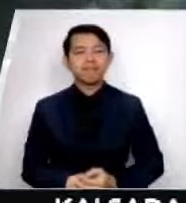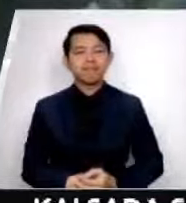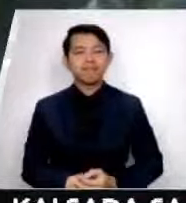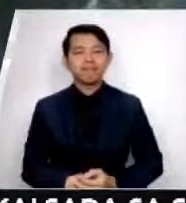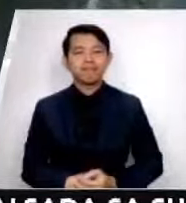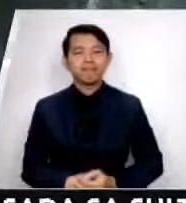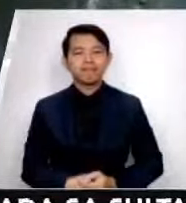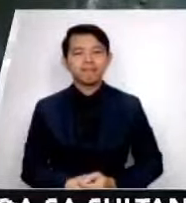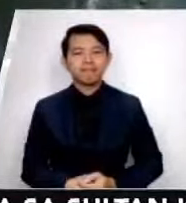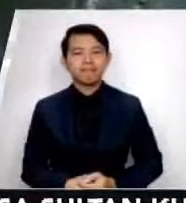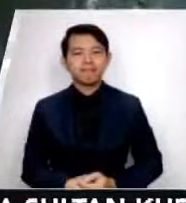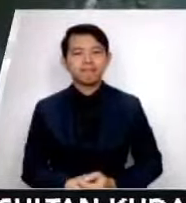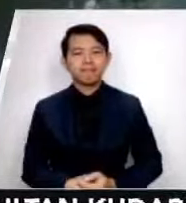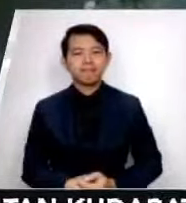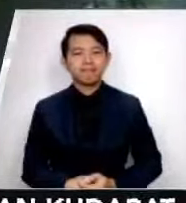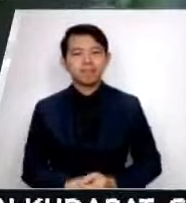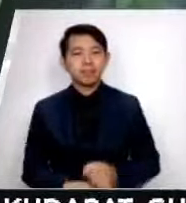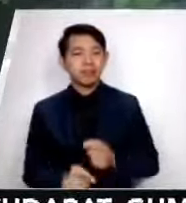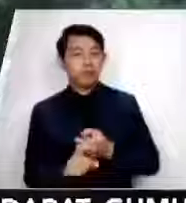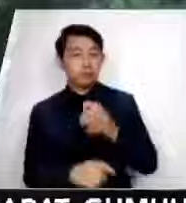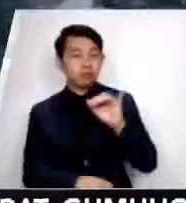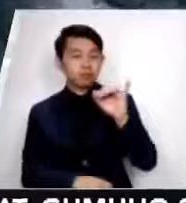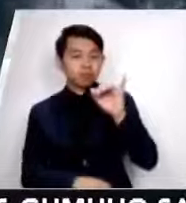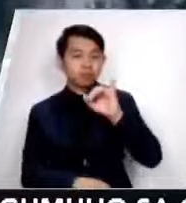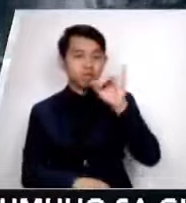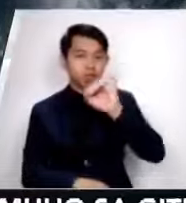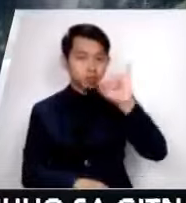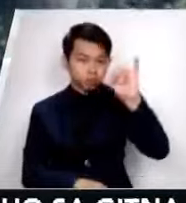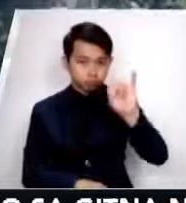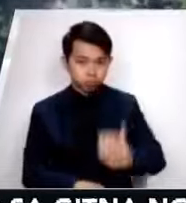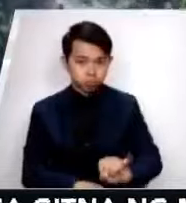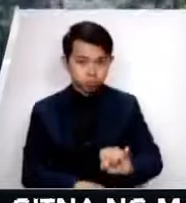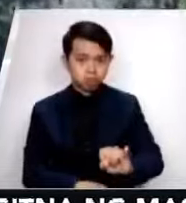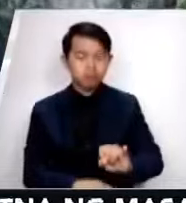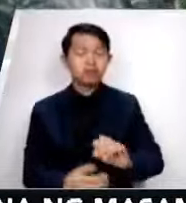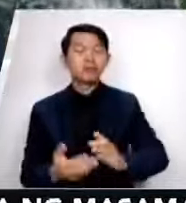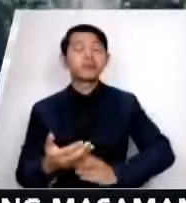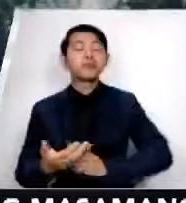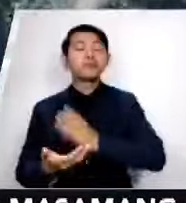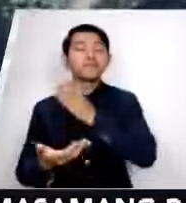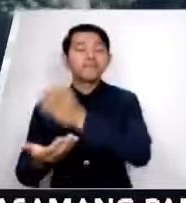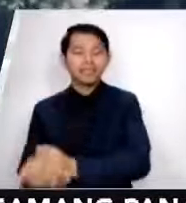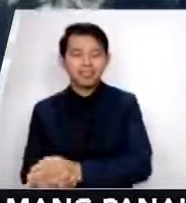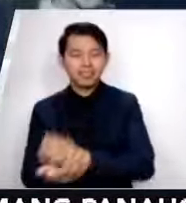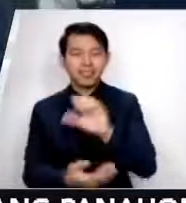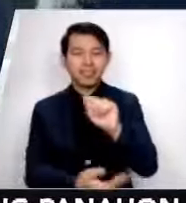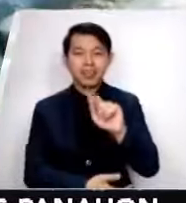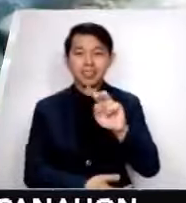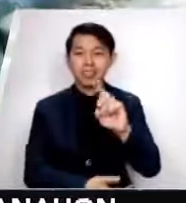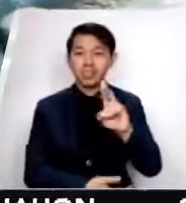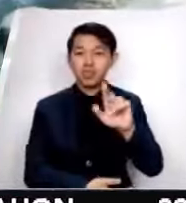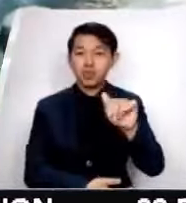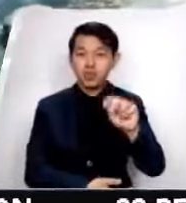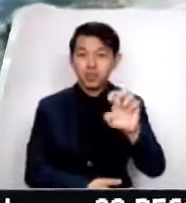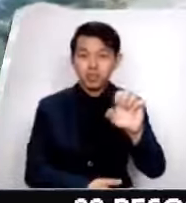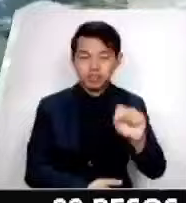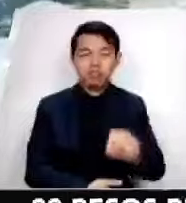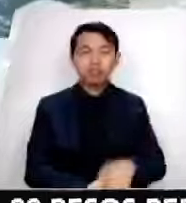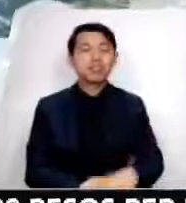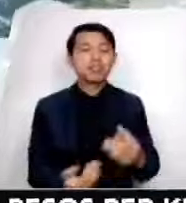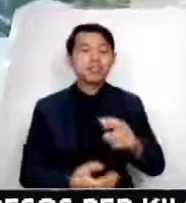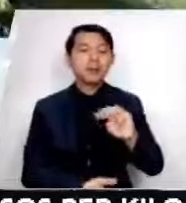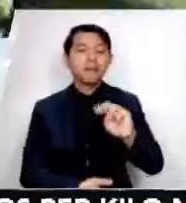Mula Ilocos Sur, talon tayo sa Gigmoto, Catanduanes at mahulog sa ganda ng Nahulugan Falls. Sa halagang 10